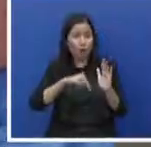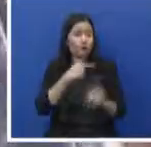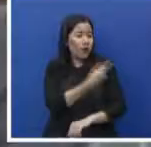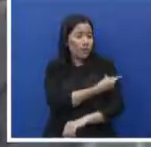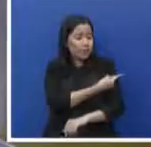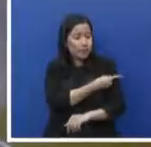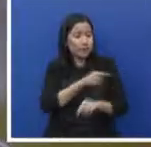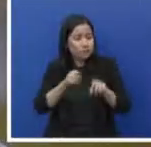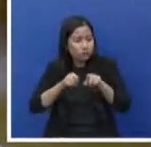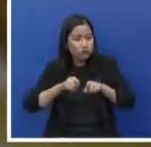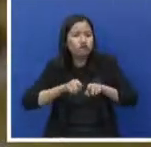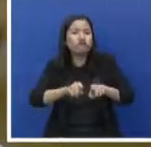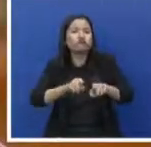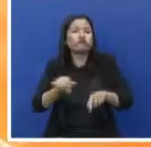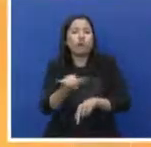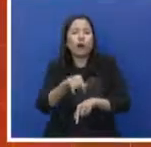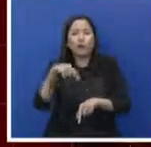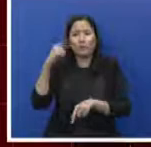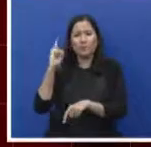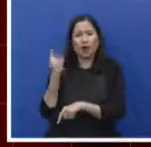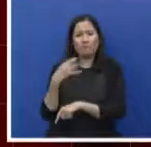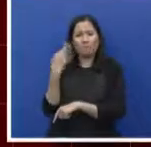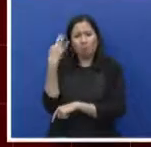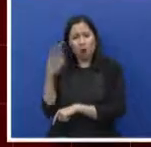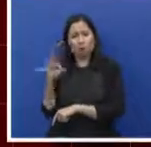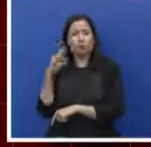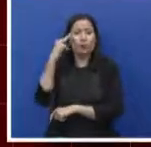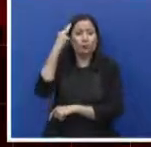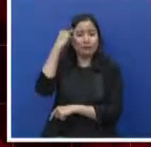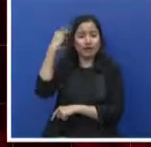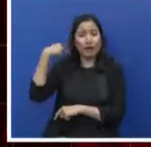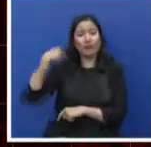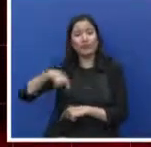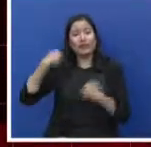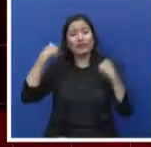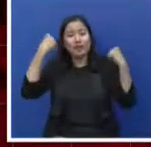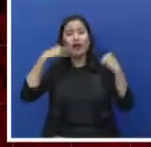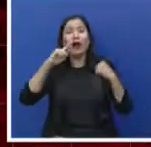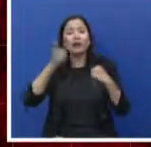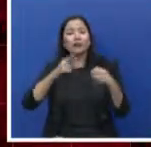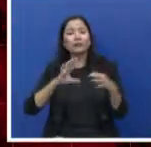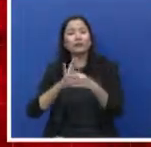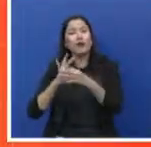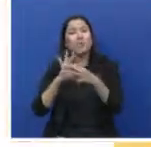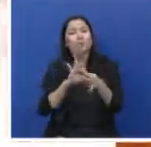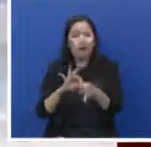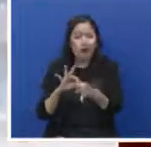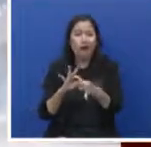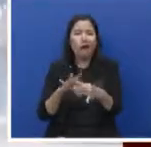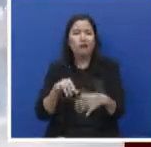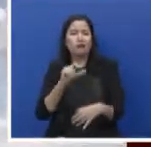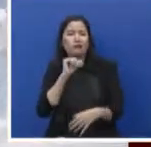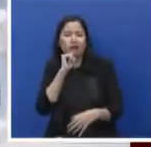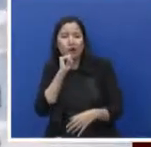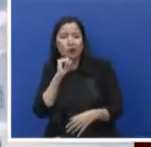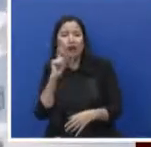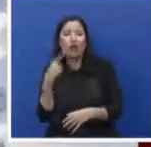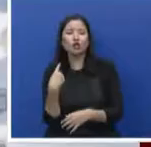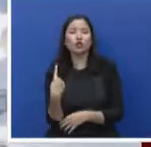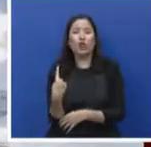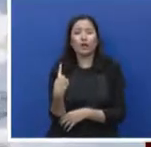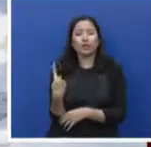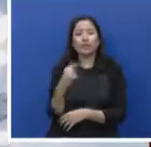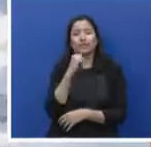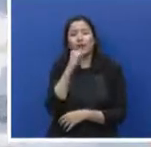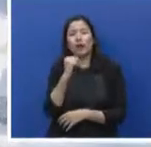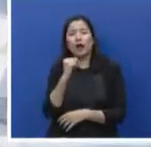berjalan seirama. Teranyar, pemerintah melalui Kementerian Kesehatan meningkatkan kerjasama kemitraan dengan pihak swasta,